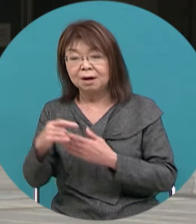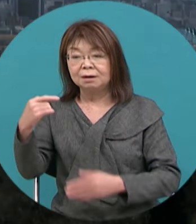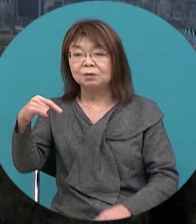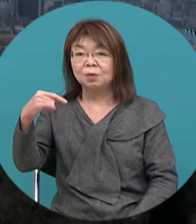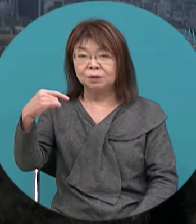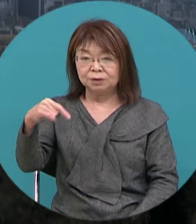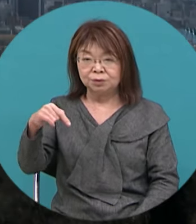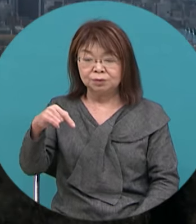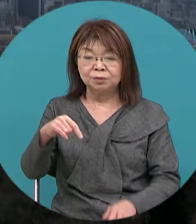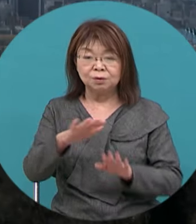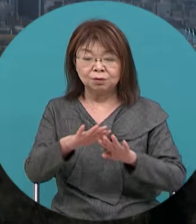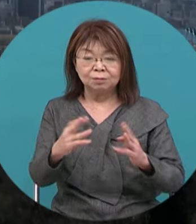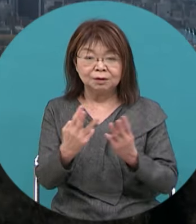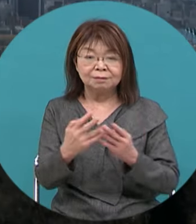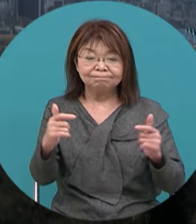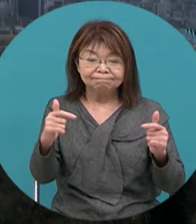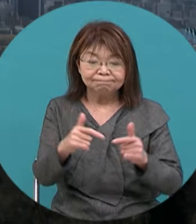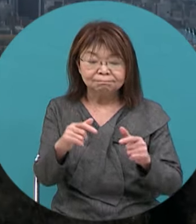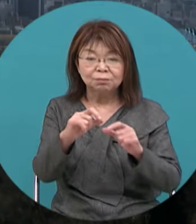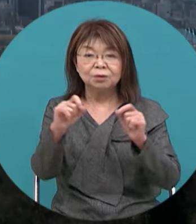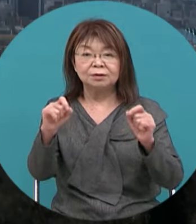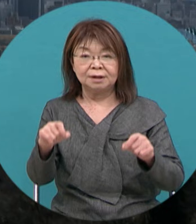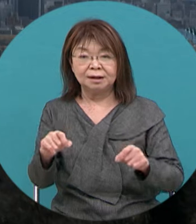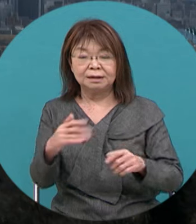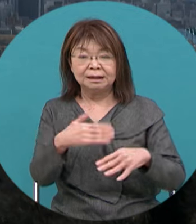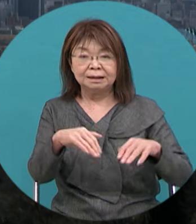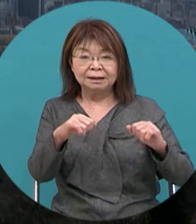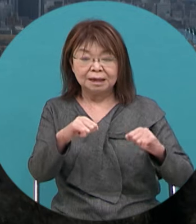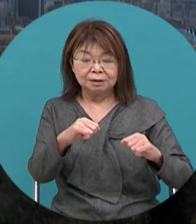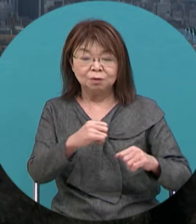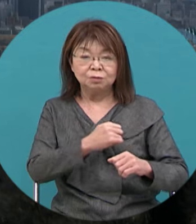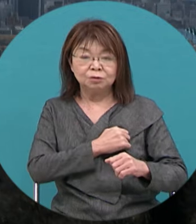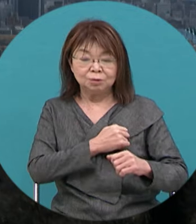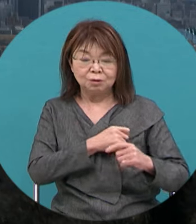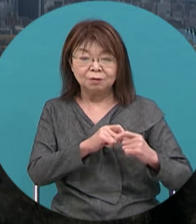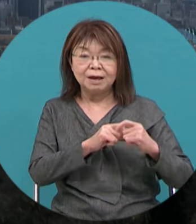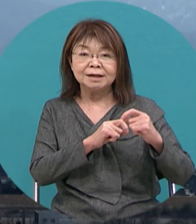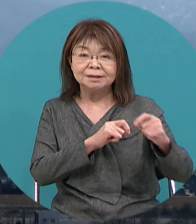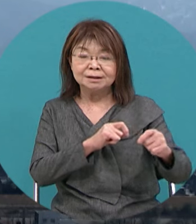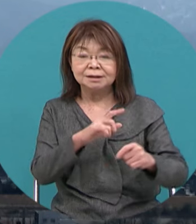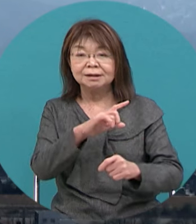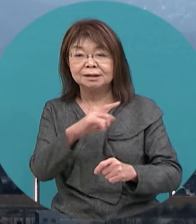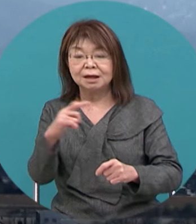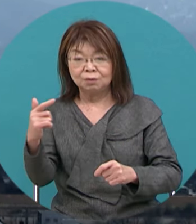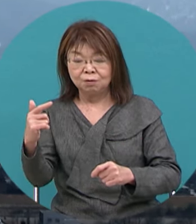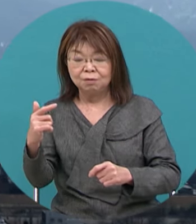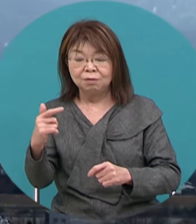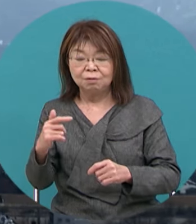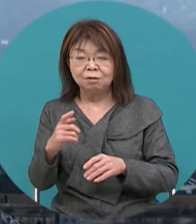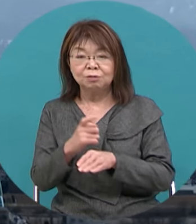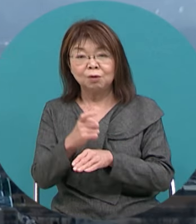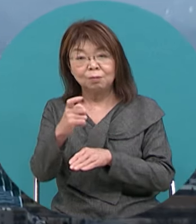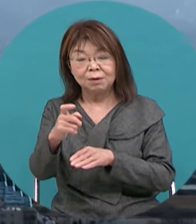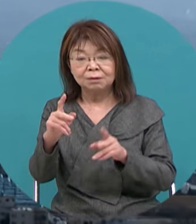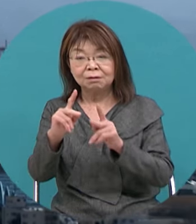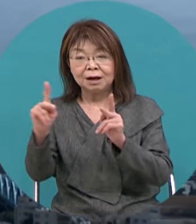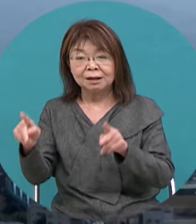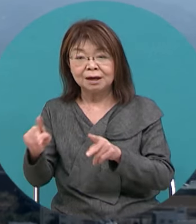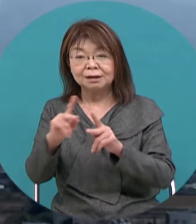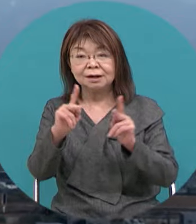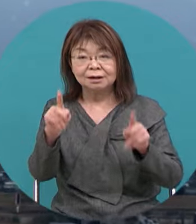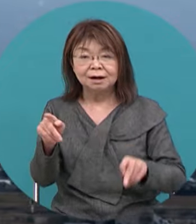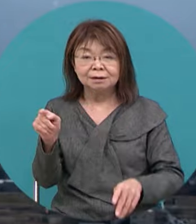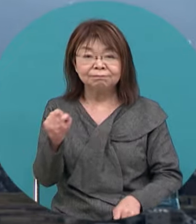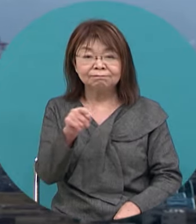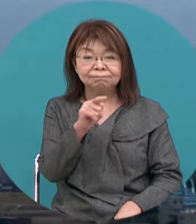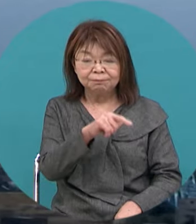か少子化の問題であるだとか健康寿命の延伸等々、こういう本市が抱える当面の課題にですね、しっかりと取